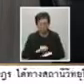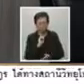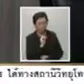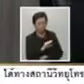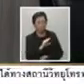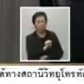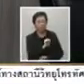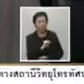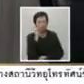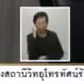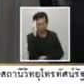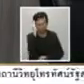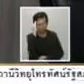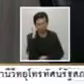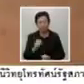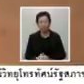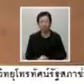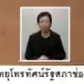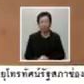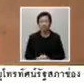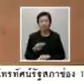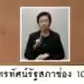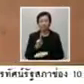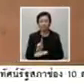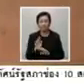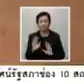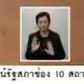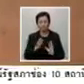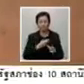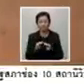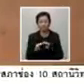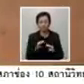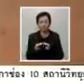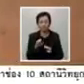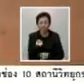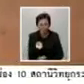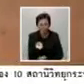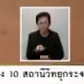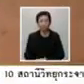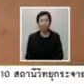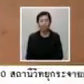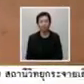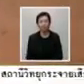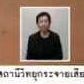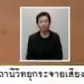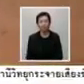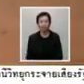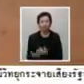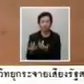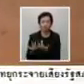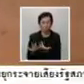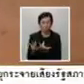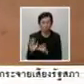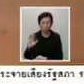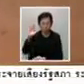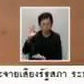ครับ ท่านประธานครับ ผมขออนุญาตชี้แจงท่านสุทินก่อนนิดหนึ่งนะครับเดี๋ยวท่านอัครเดชประท้วงค่